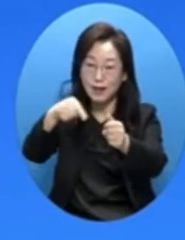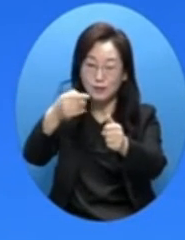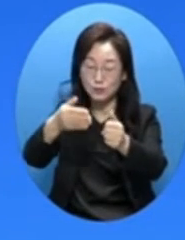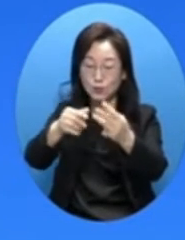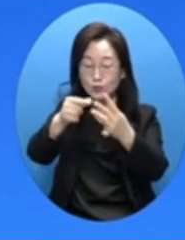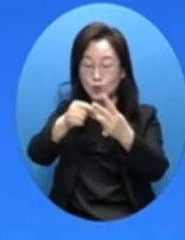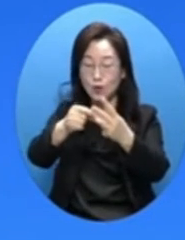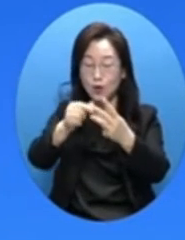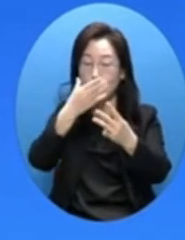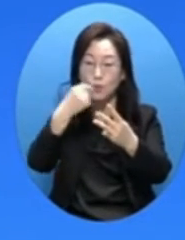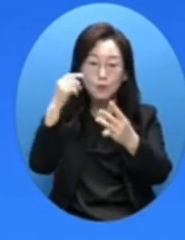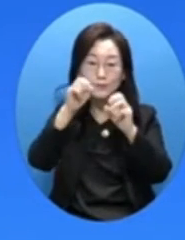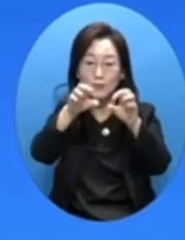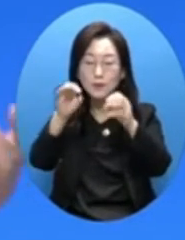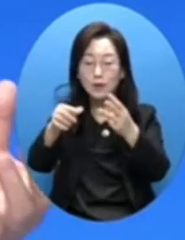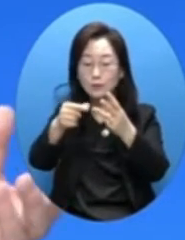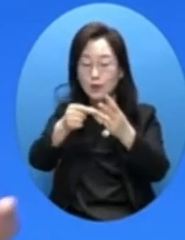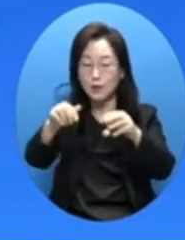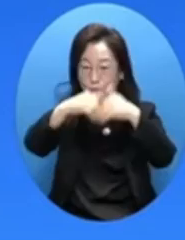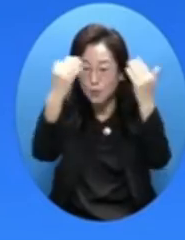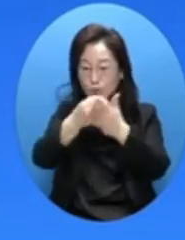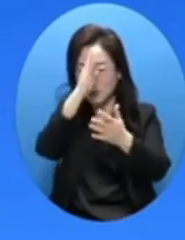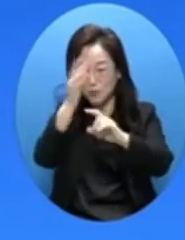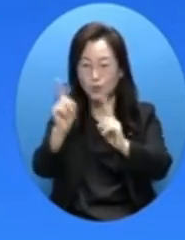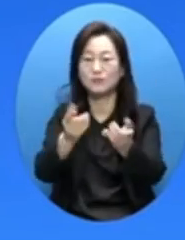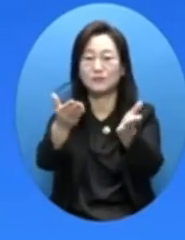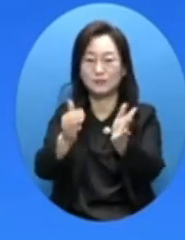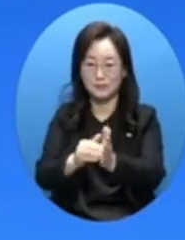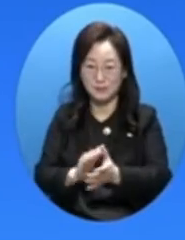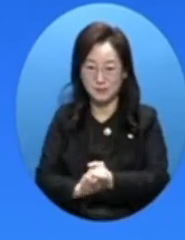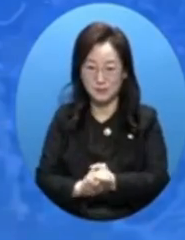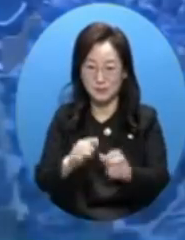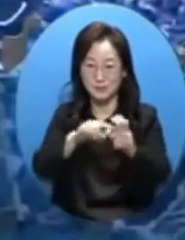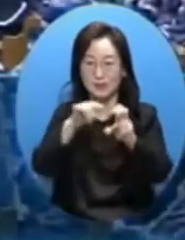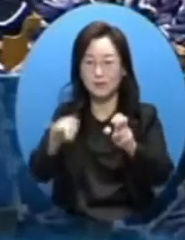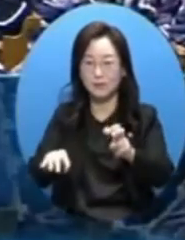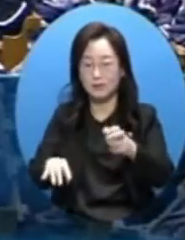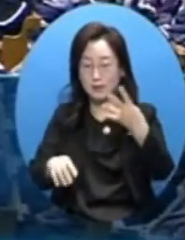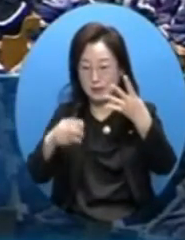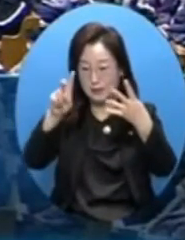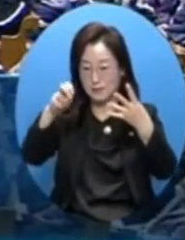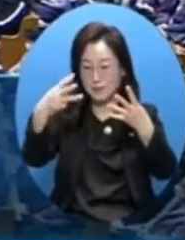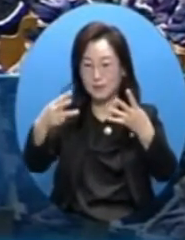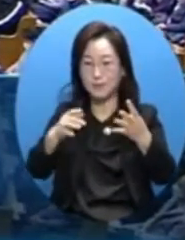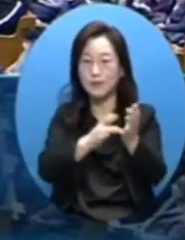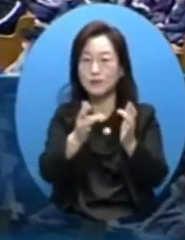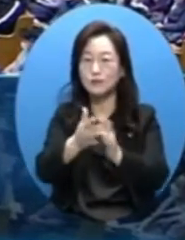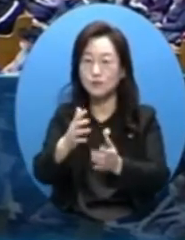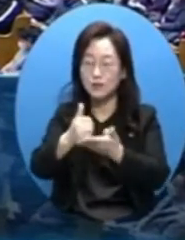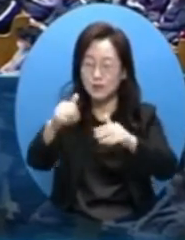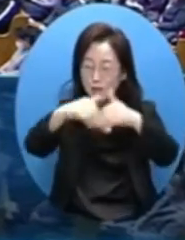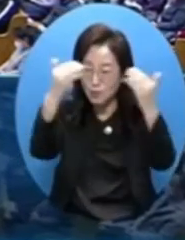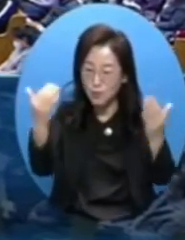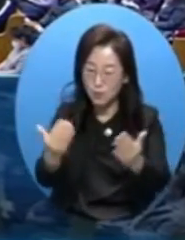청복음을 전파하시고 모든 병을 고치신 것입니다. 마태복음 4장 23절을 설명합니다. 예수께서 온 갈릴리에 두루다니사